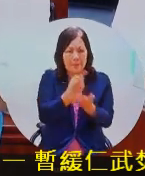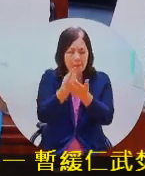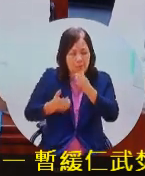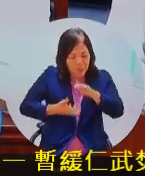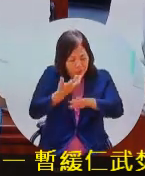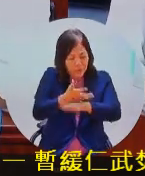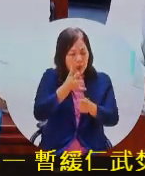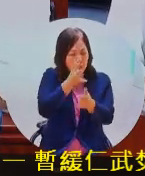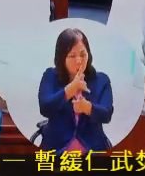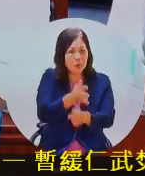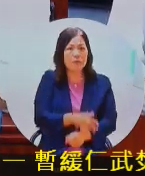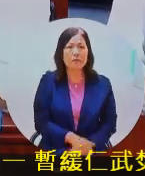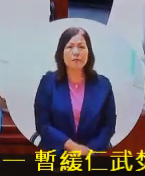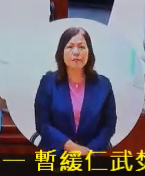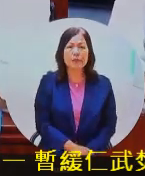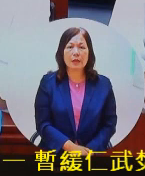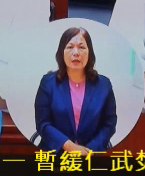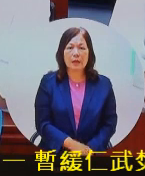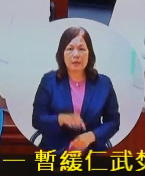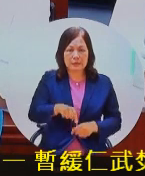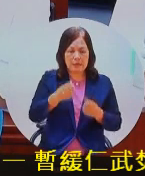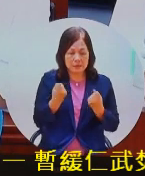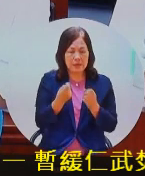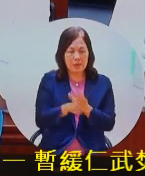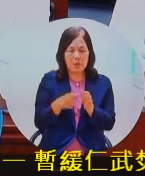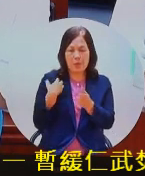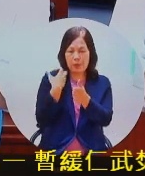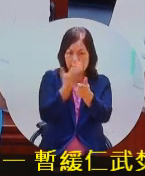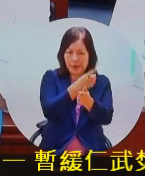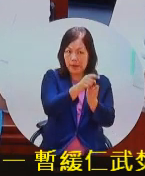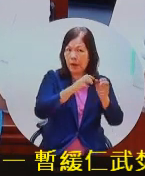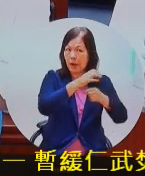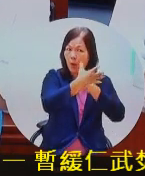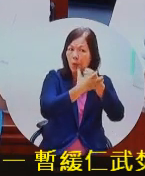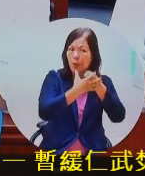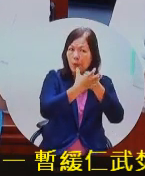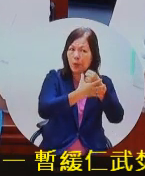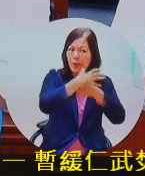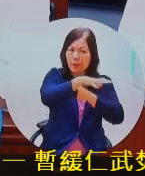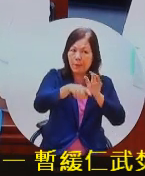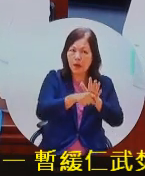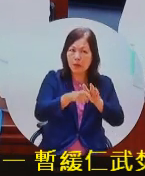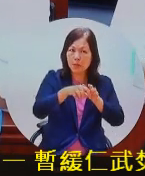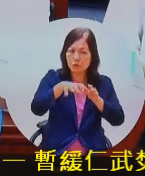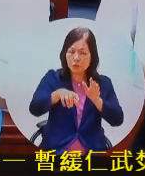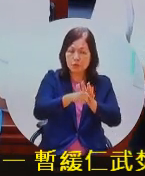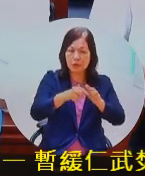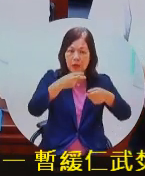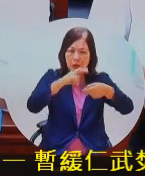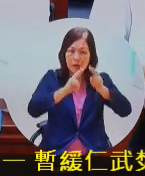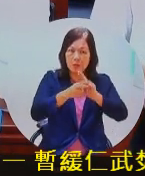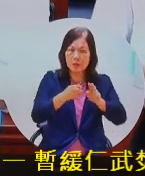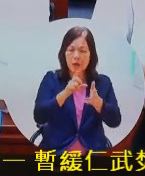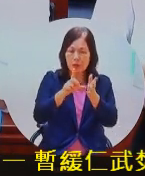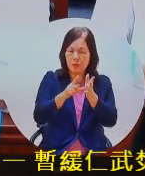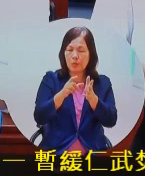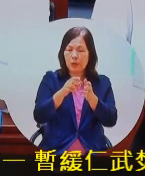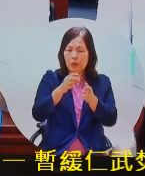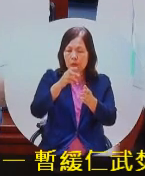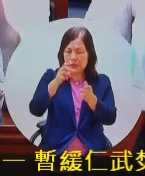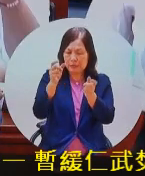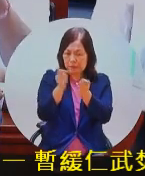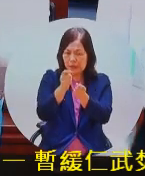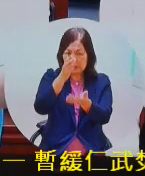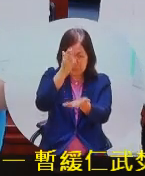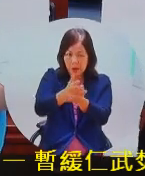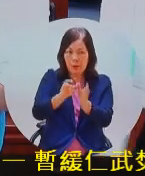咨询。在这里，我这是责成了环保局，那么仁武厂这个站原则上我们站好不好？好